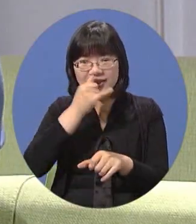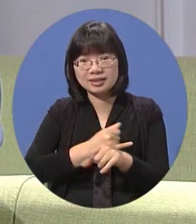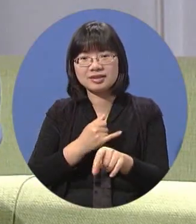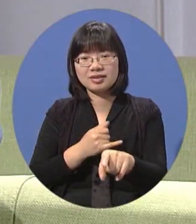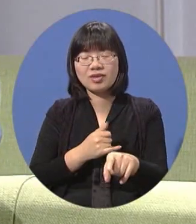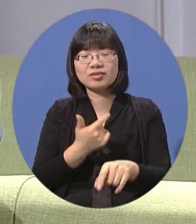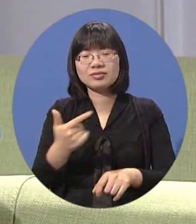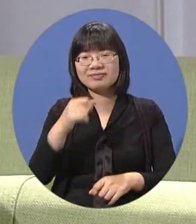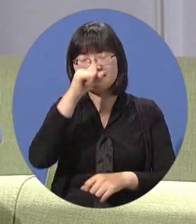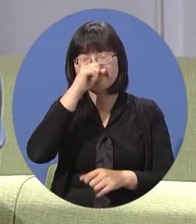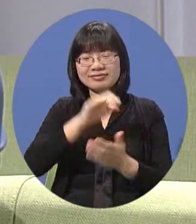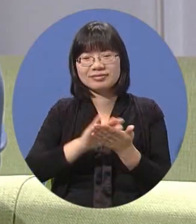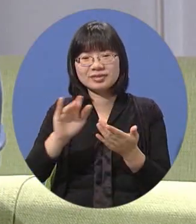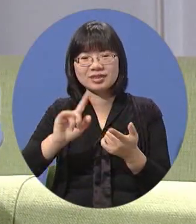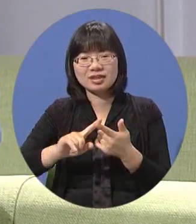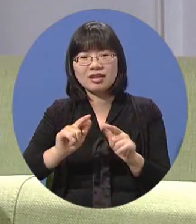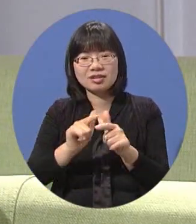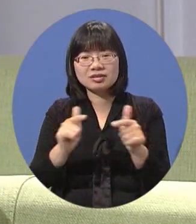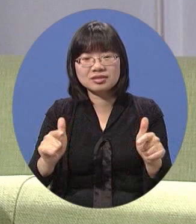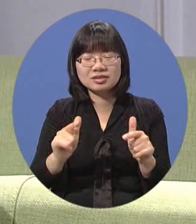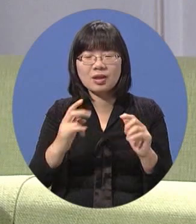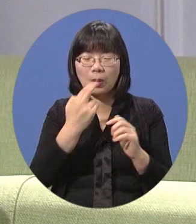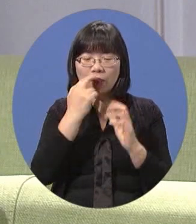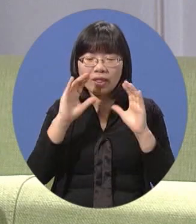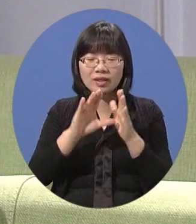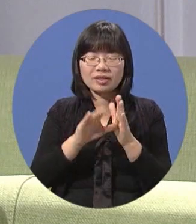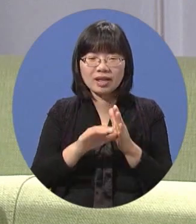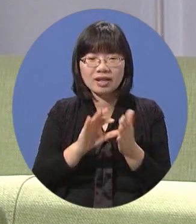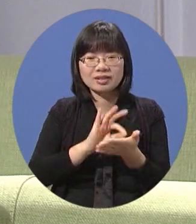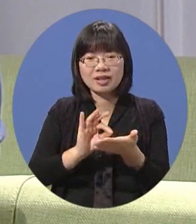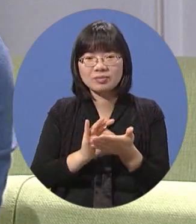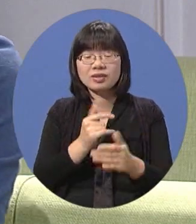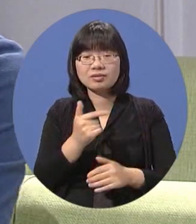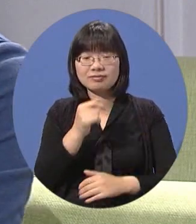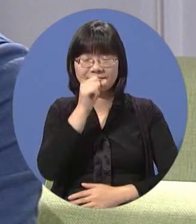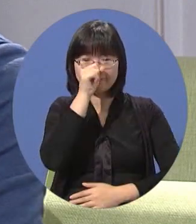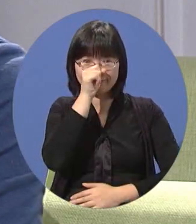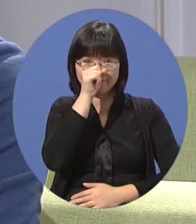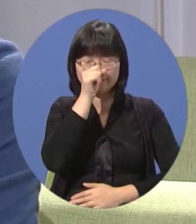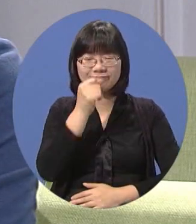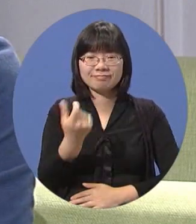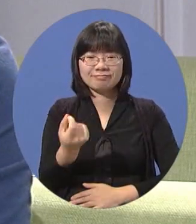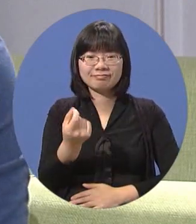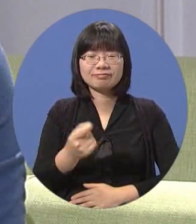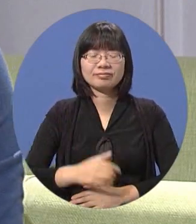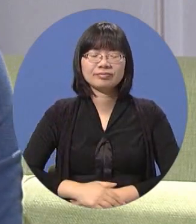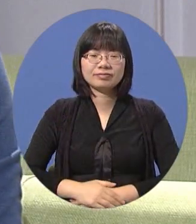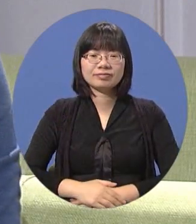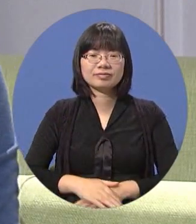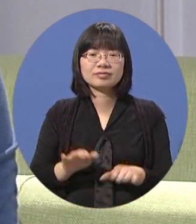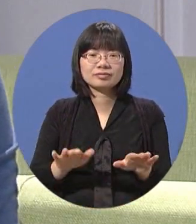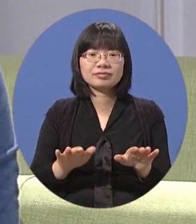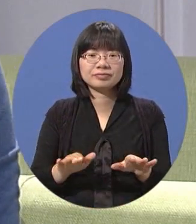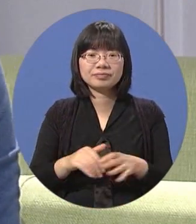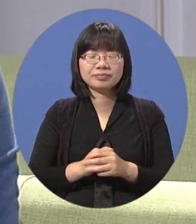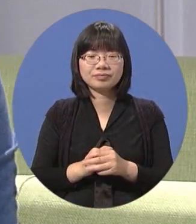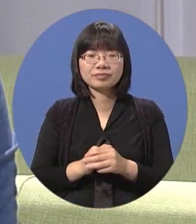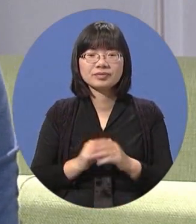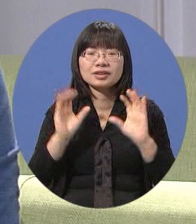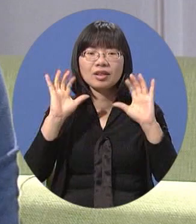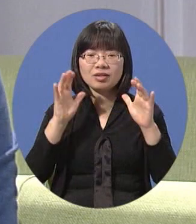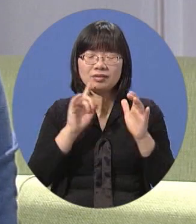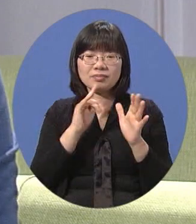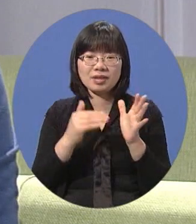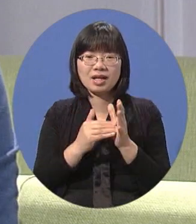예, 굉장히 좋습니다. 이런 것들이 네. 이제 유아기에 굉장히 좀 활용하면 좋을 수 있는 그런 장난감이고요. 네. 자 요새 이제 어린이가